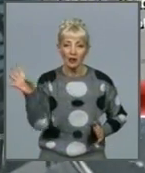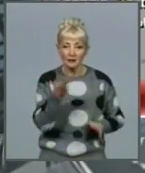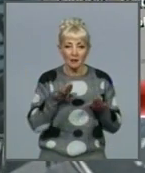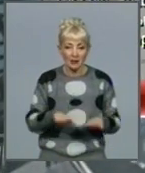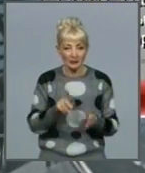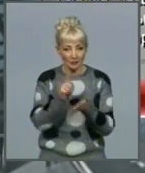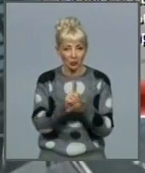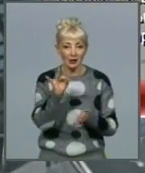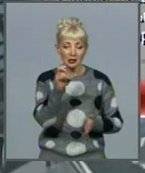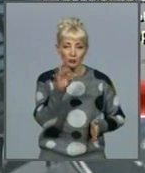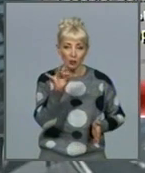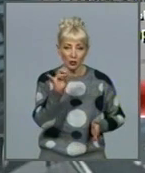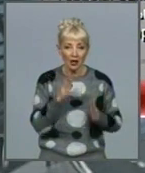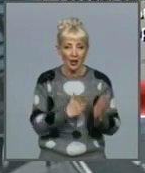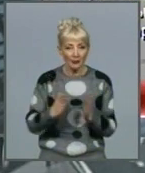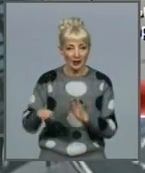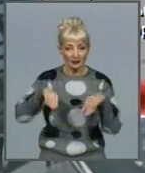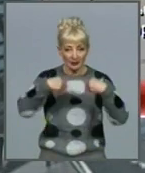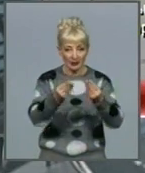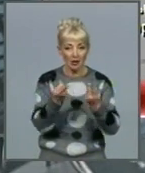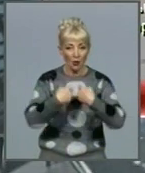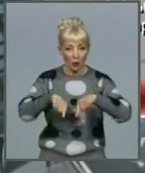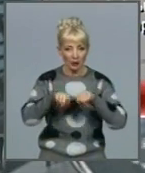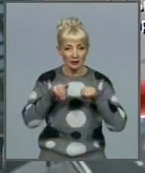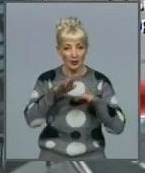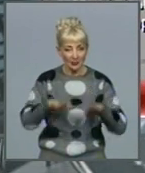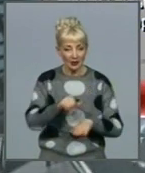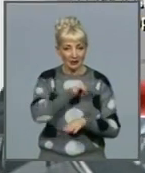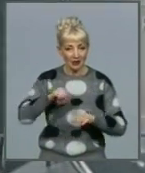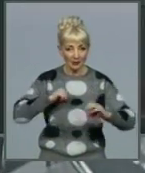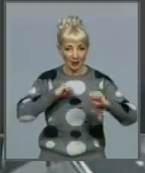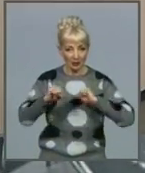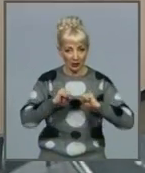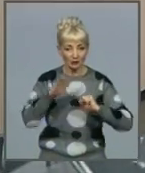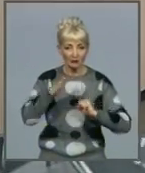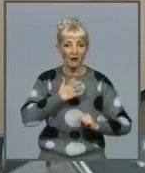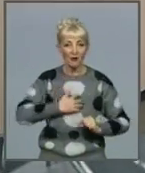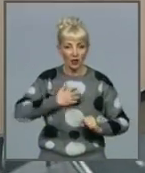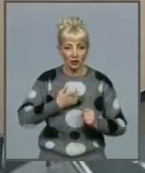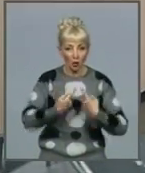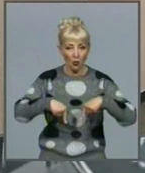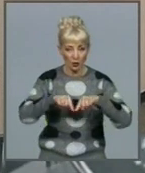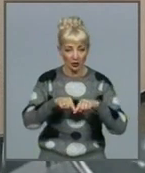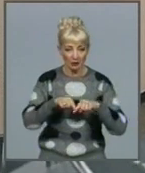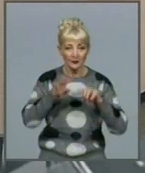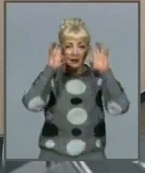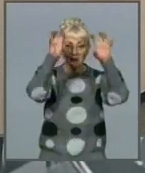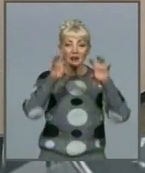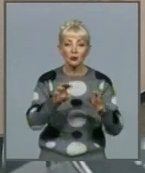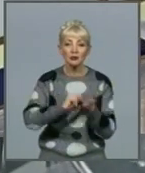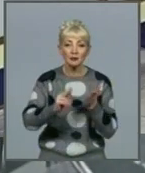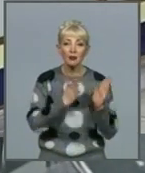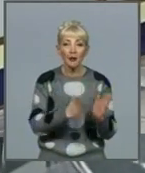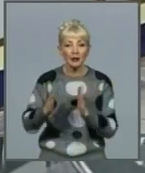Порядок надання її органами місцевого самоврядування в ключові органи. У законі прописано порядок вимог оскарження